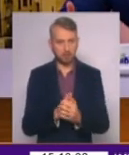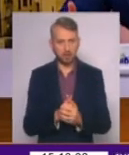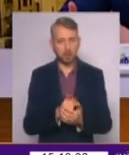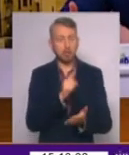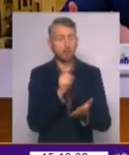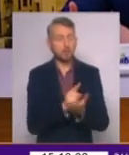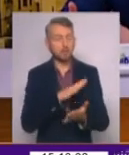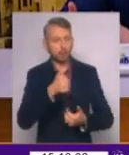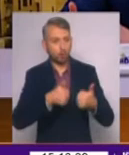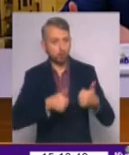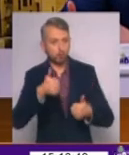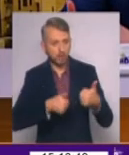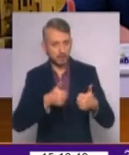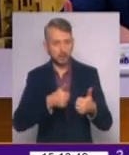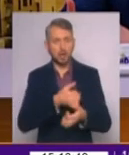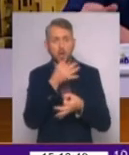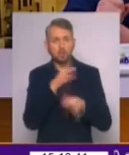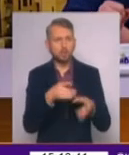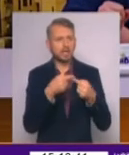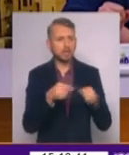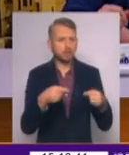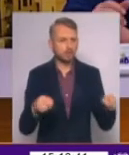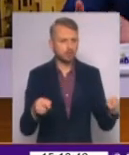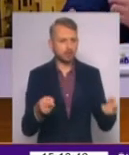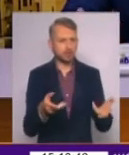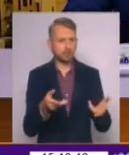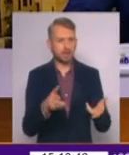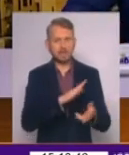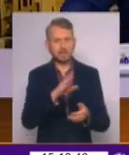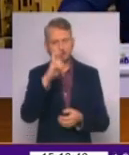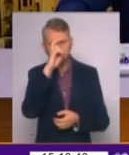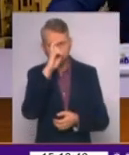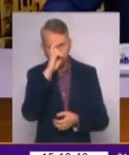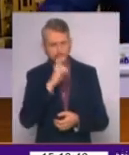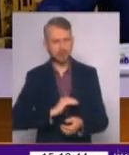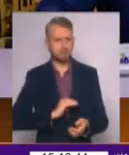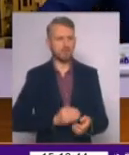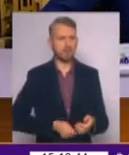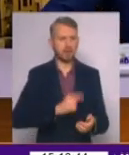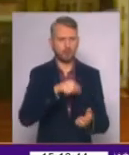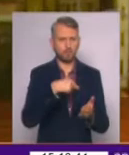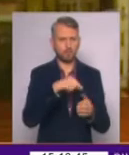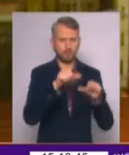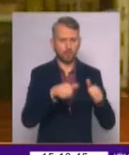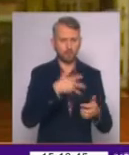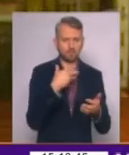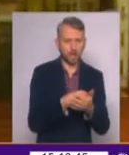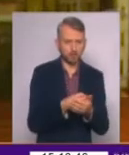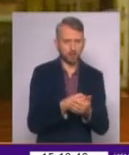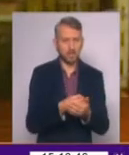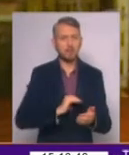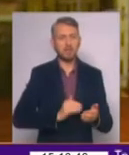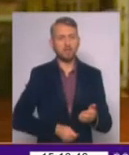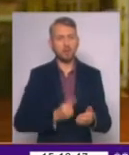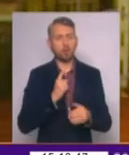бути конкуренція. Будь-які інші недержавної, там, приватної форми власності, приватні охоронні